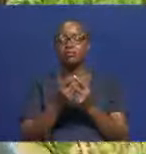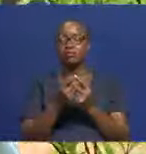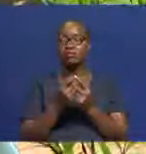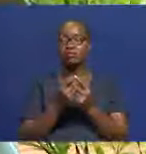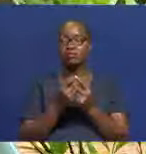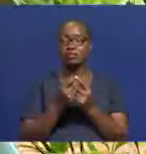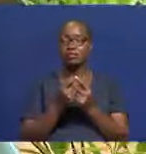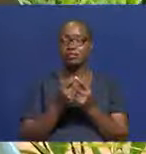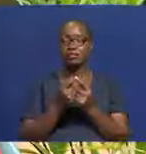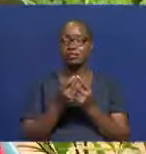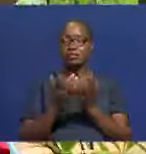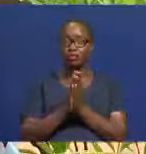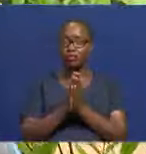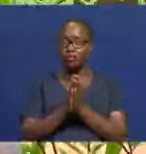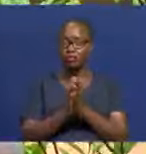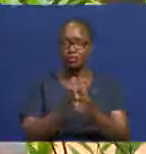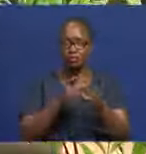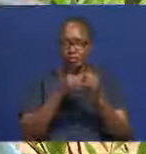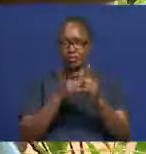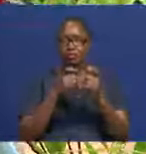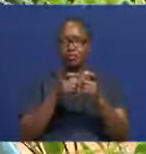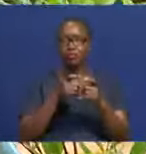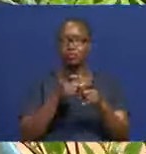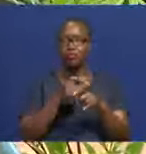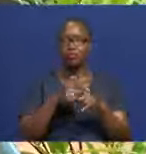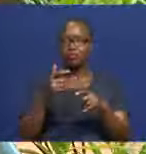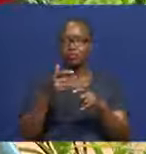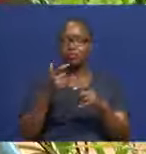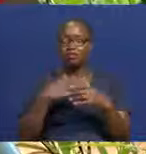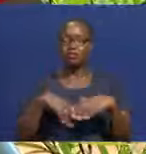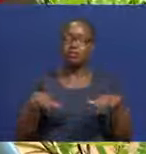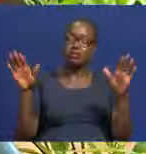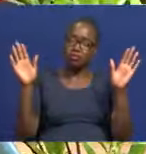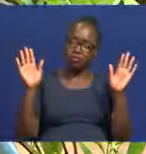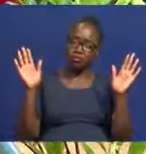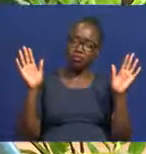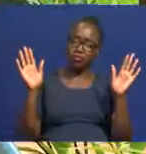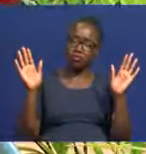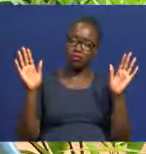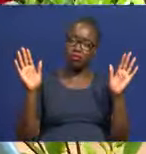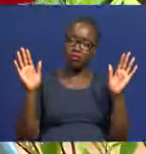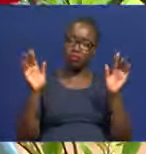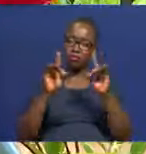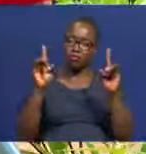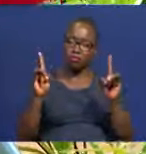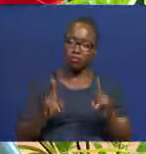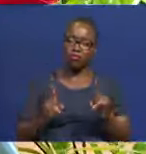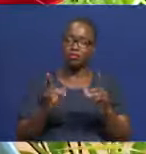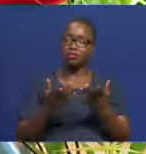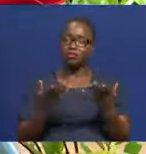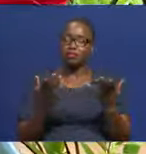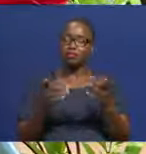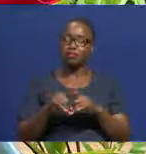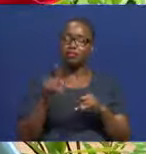kampani. Vini risasi, nilipigwa risasi wakati huo, manake ilikuwa nimejiweka ile box ya zile